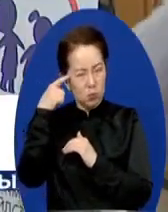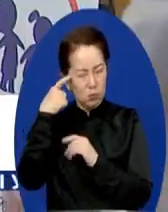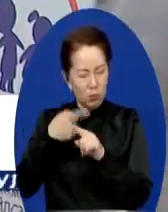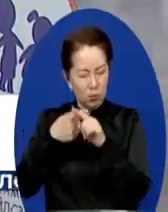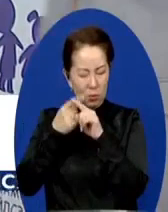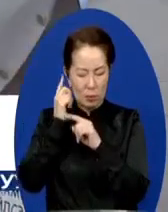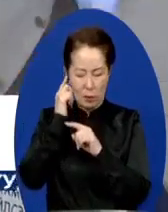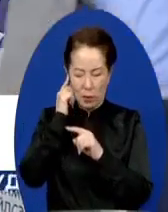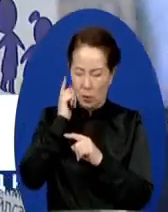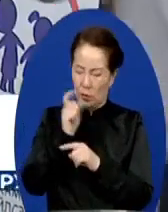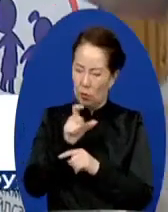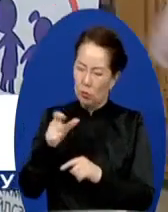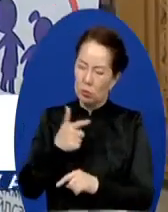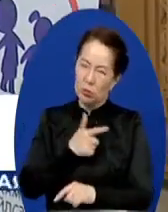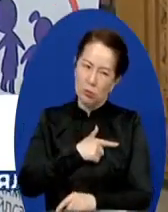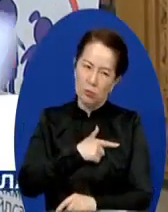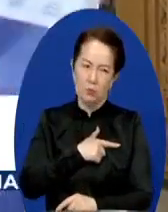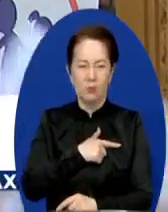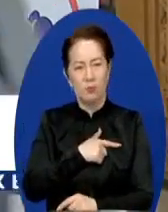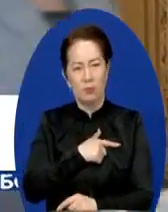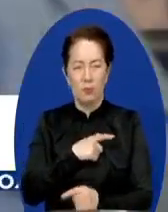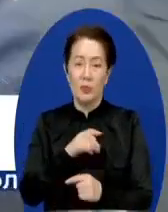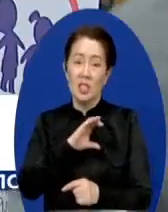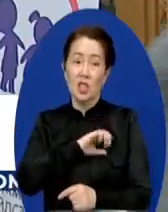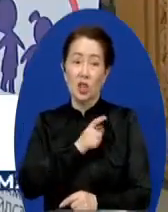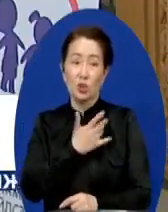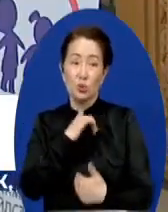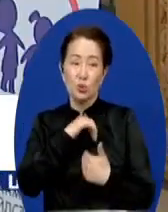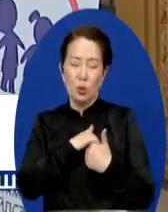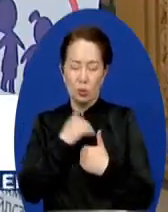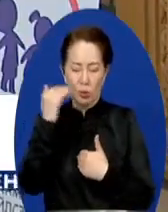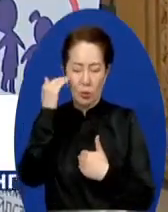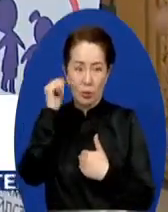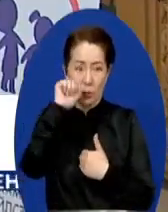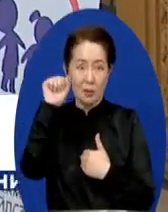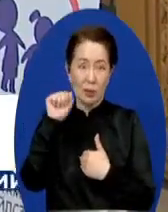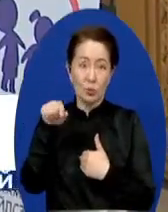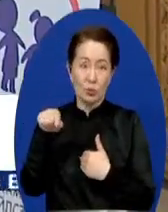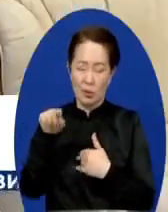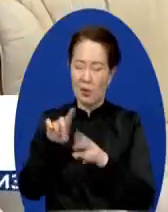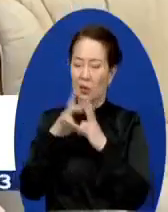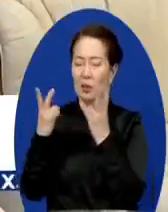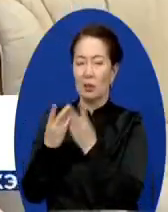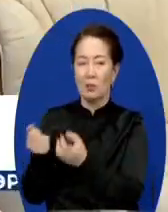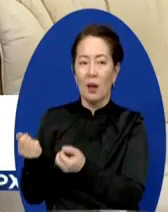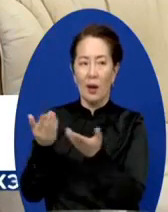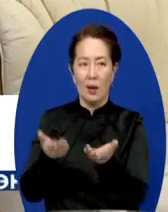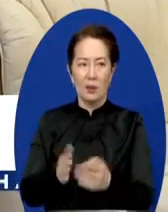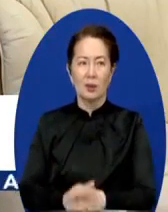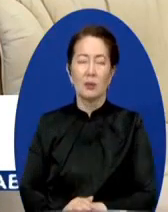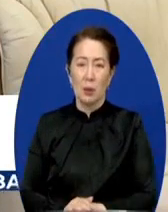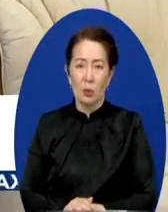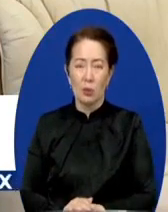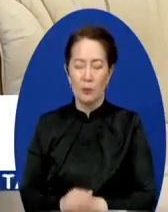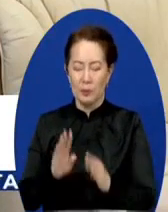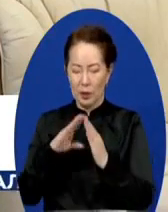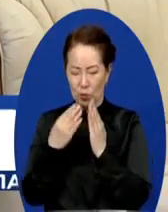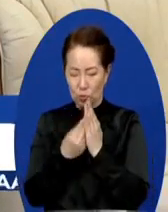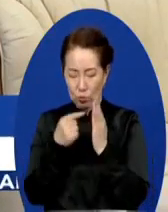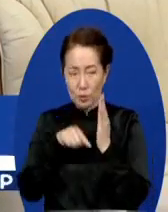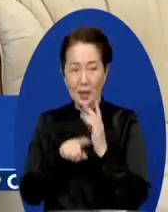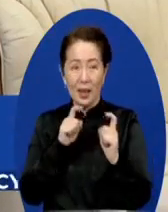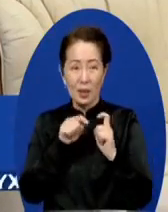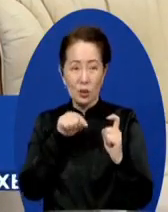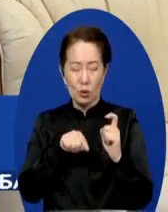болоод одоо хүн нэгэнд гомддог, өшөрөхдөг. Ер нь сэтгэл зүйд маш их толгомцсон асуудалтай болж нийгэмд гарч байгаа. Гэр бүлийн харилцаанд дах одоо хүүхдийн